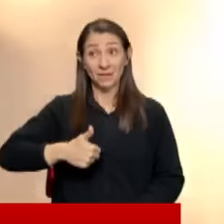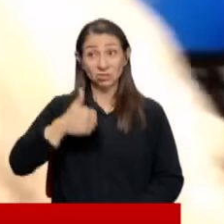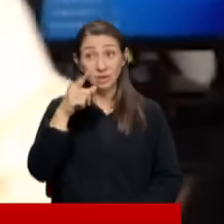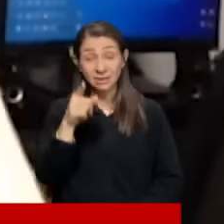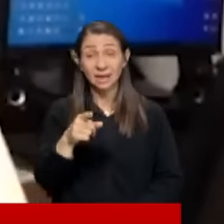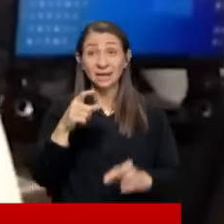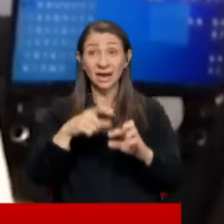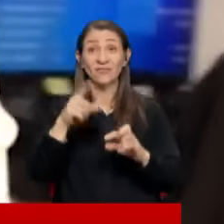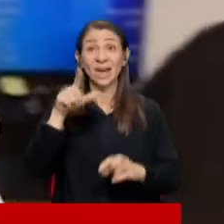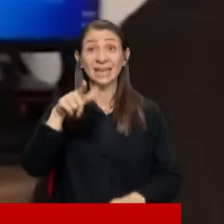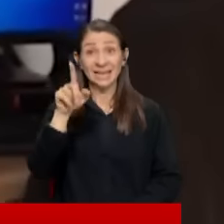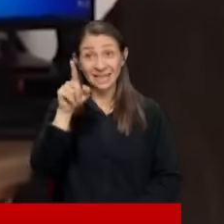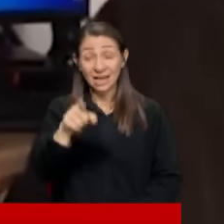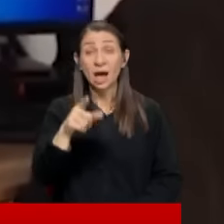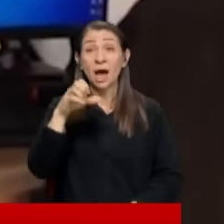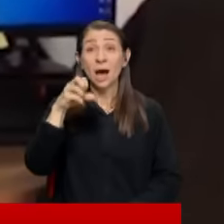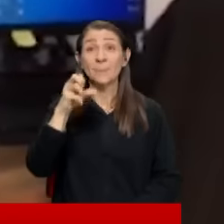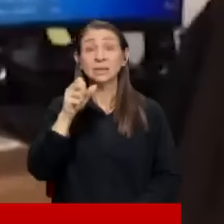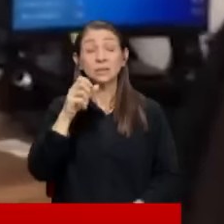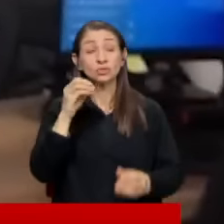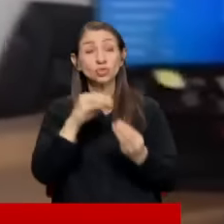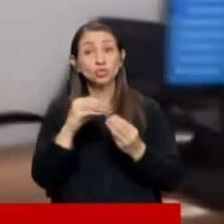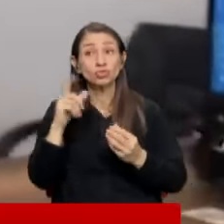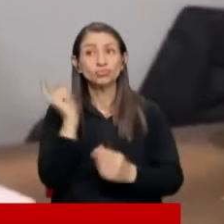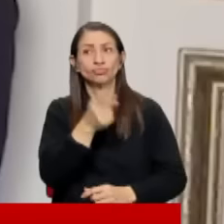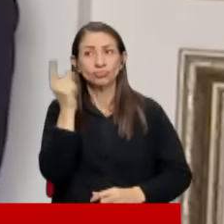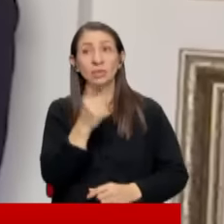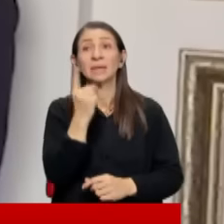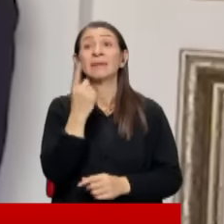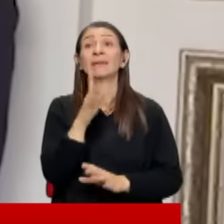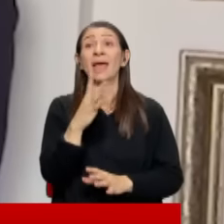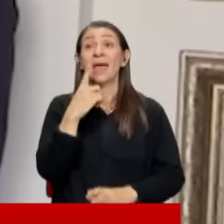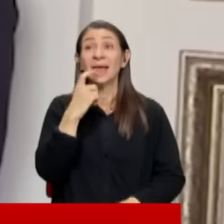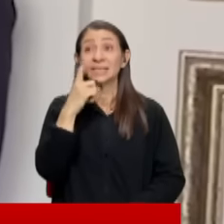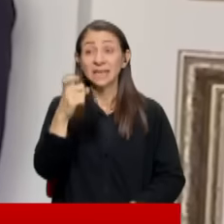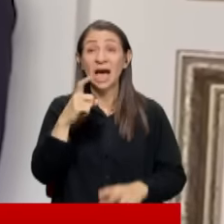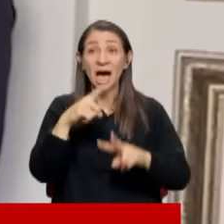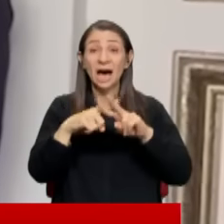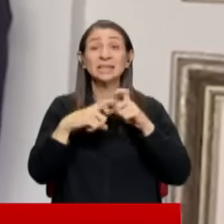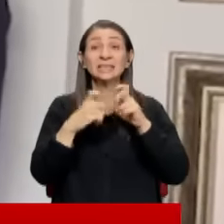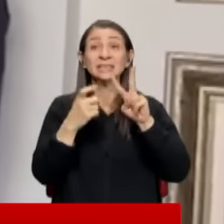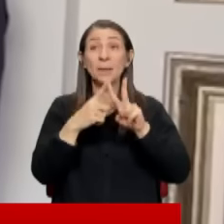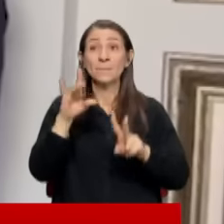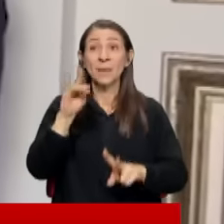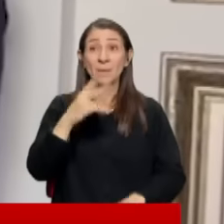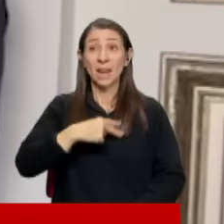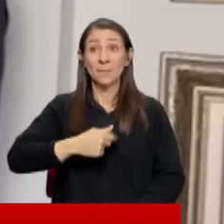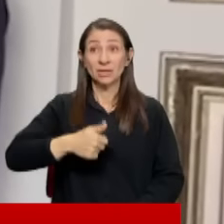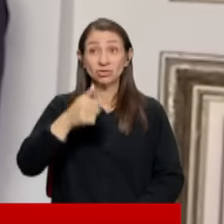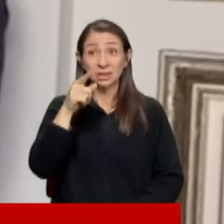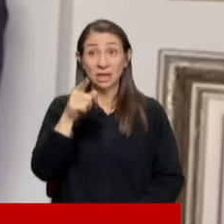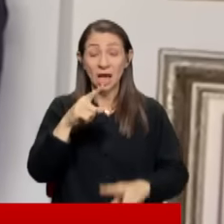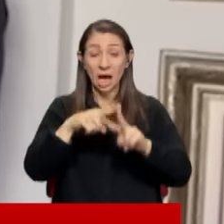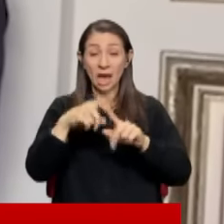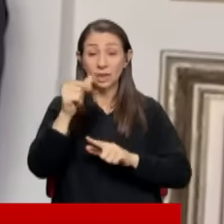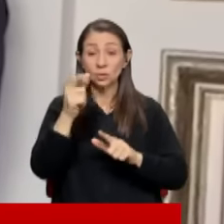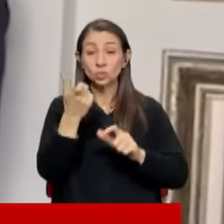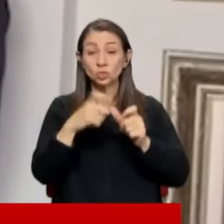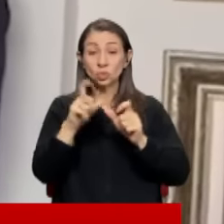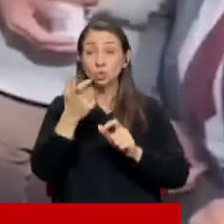Başkanı Rafet Vergili'nin AK Parti'ye dönük suçlamaları tek değil. Elazığ'ın Ağın ilçesinin MHP'li belediye başkanı Ali Uslu